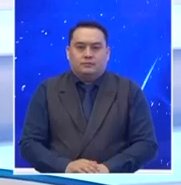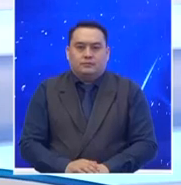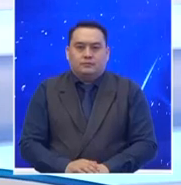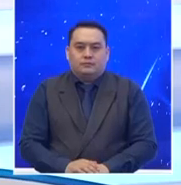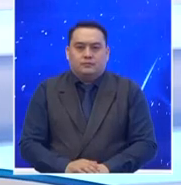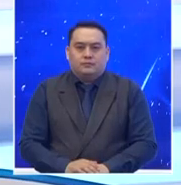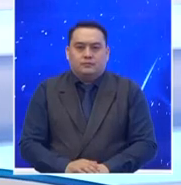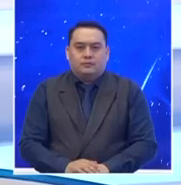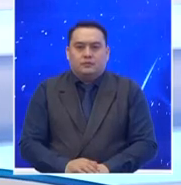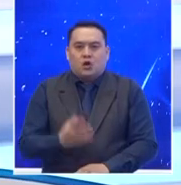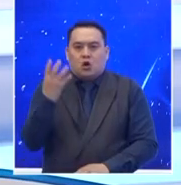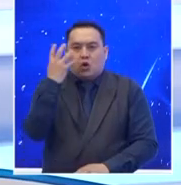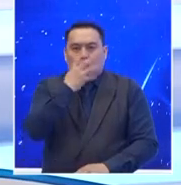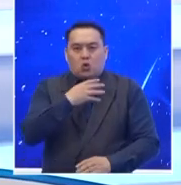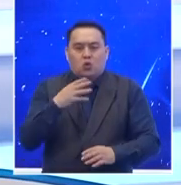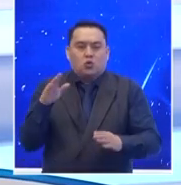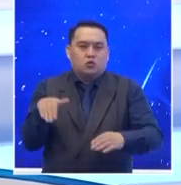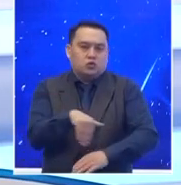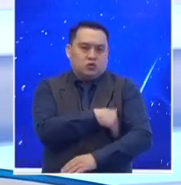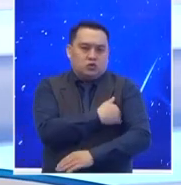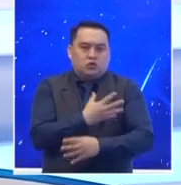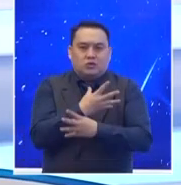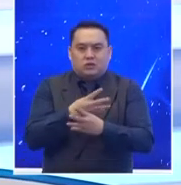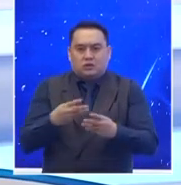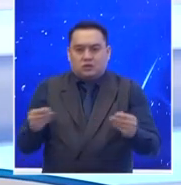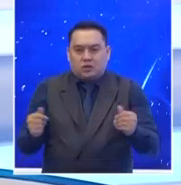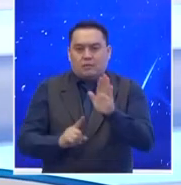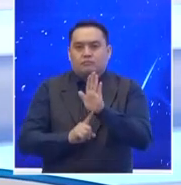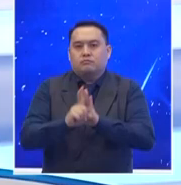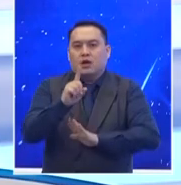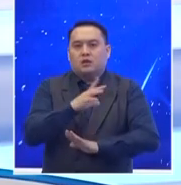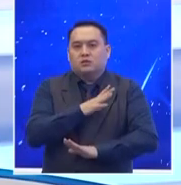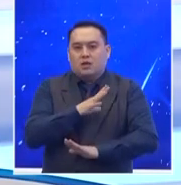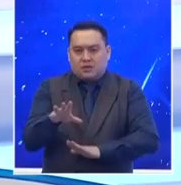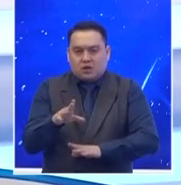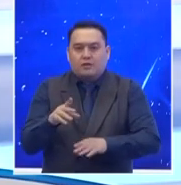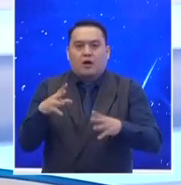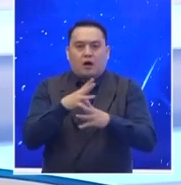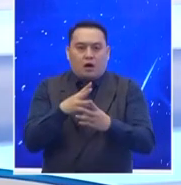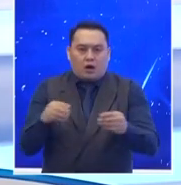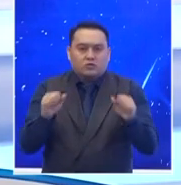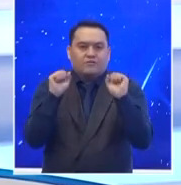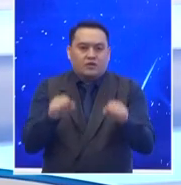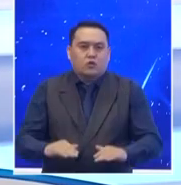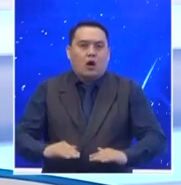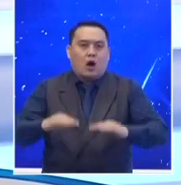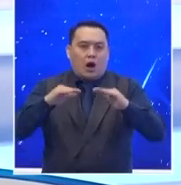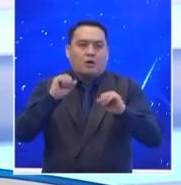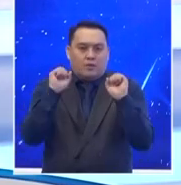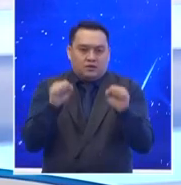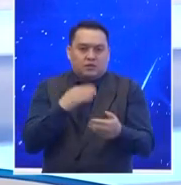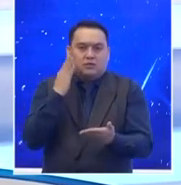Күн райы жылып, ауа температурасы көтеріліп жатыр. Самарқанның көктас еритін кез болмаса да, қар еріп су басу қаупі жоғарылап